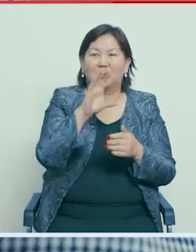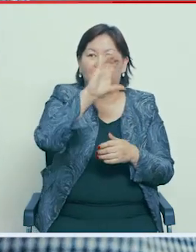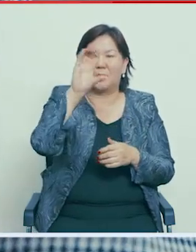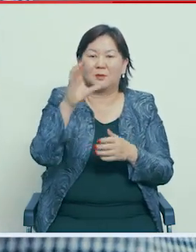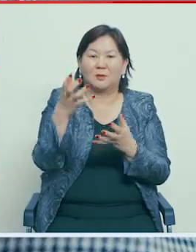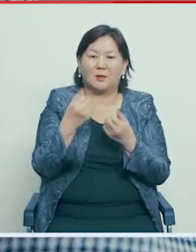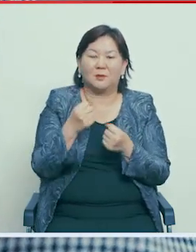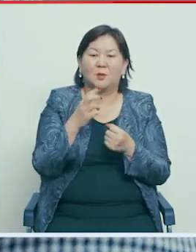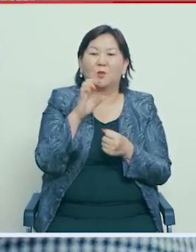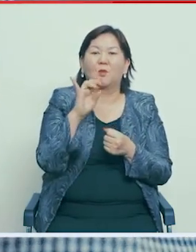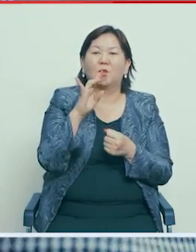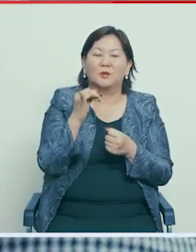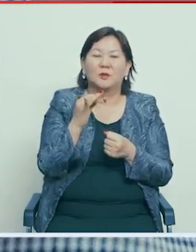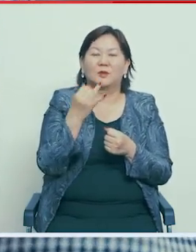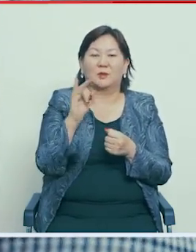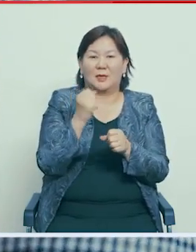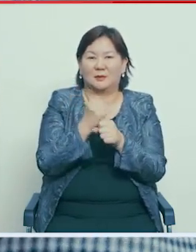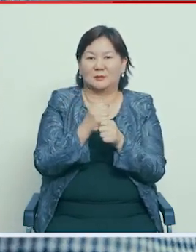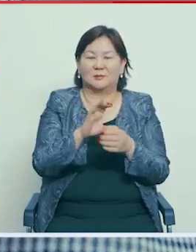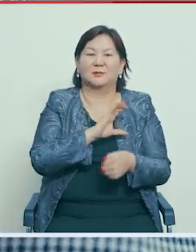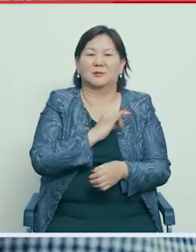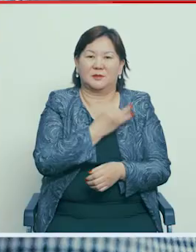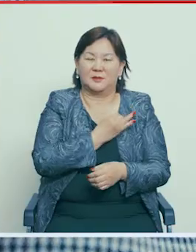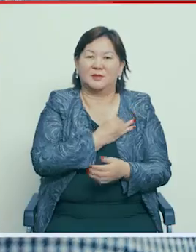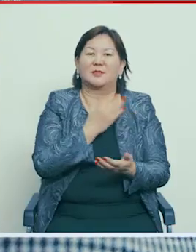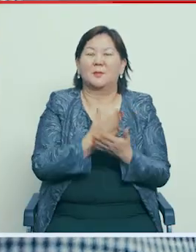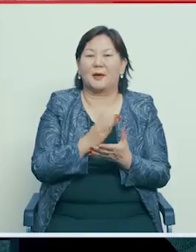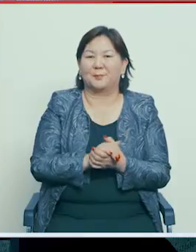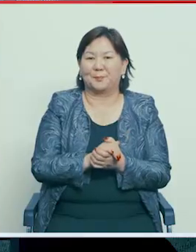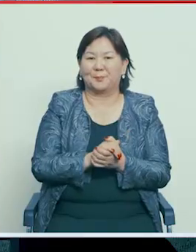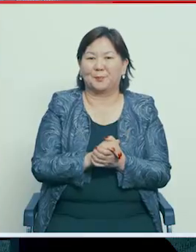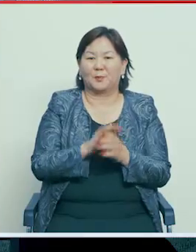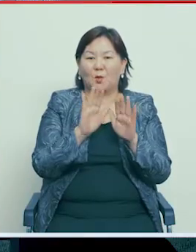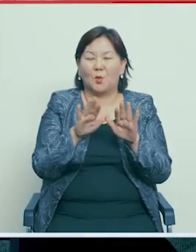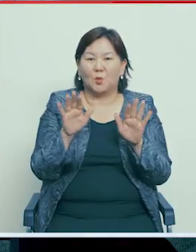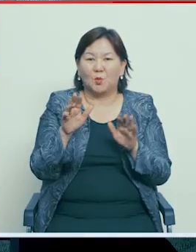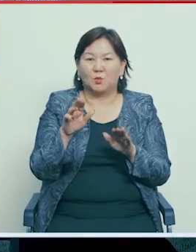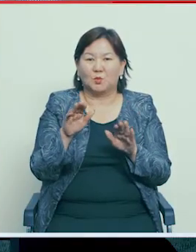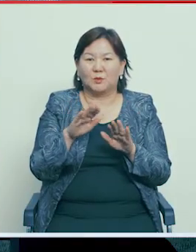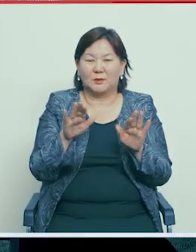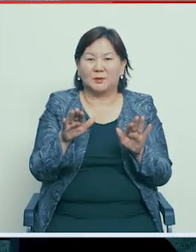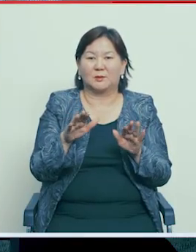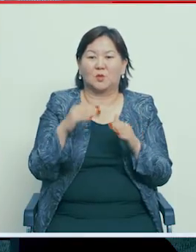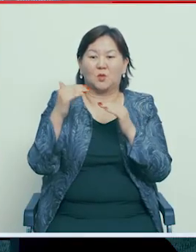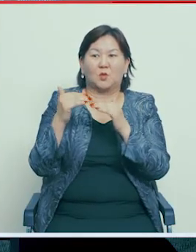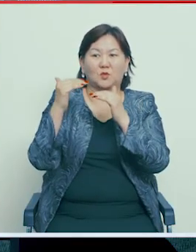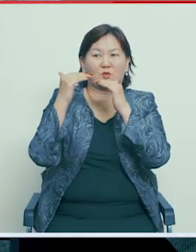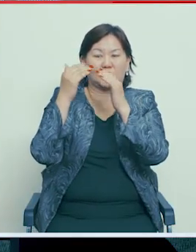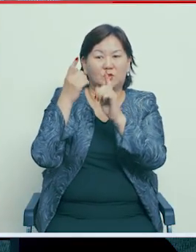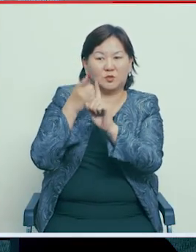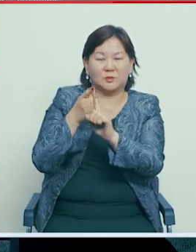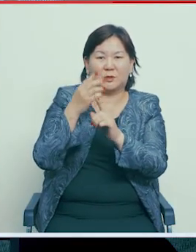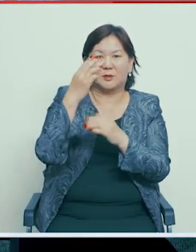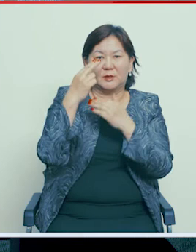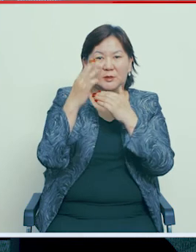маань аваад энэ буйны үйл хийх байхаа гэдэгт бас аюу итгэлтэй байгаа шүү дээ. Тэгээд хүүхдүүдийнхаа одоо тэр хөгжиж байгаа байдлаар бид нэр